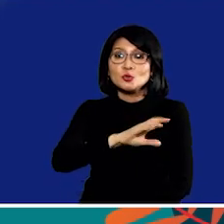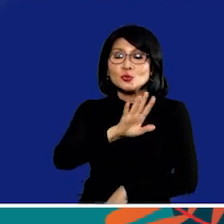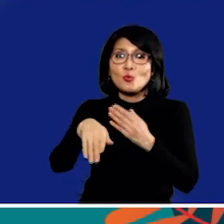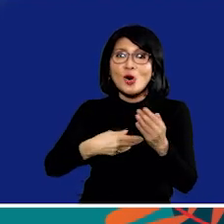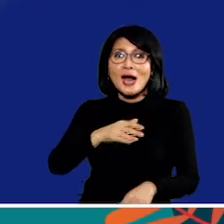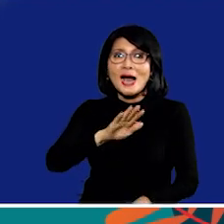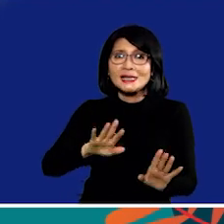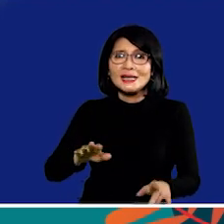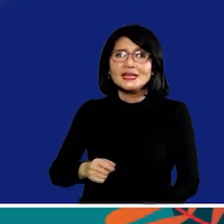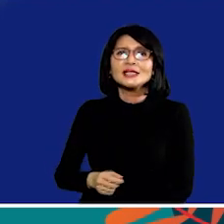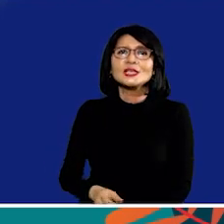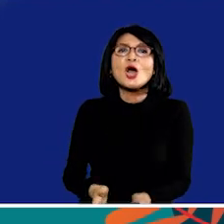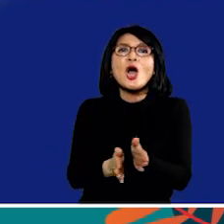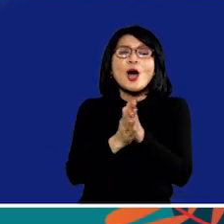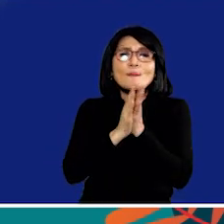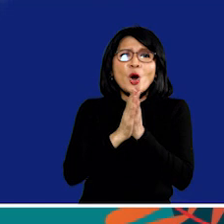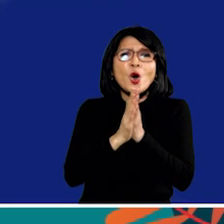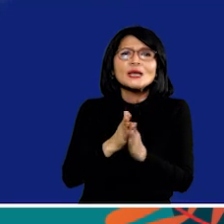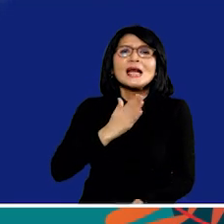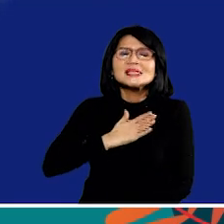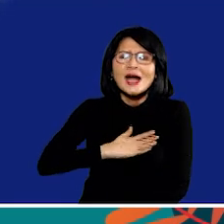pertama tolong bersabar. Semoga